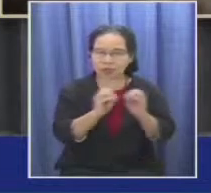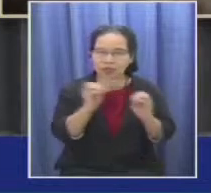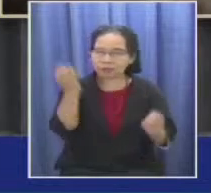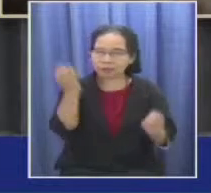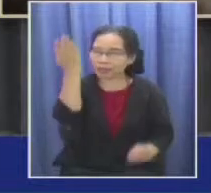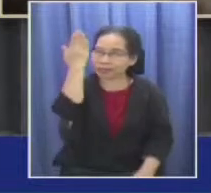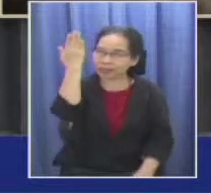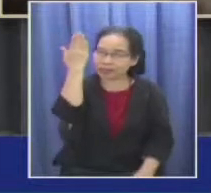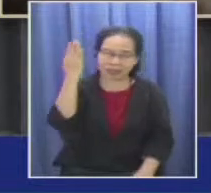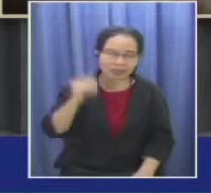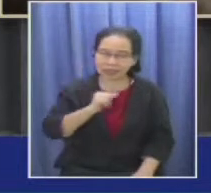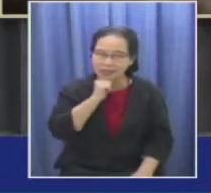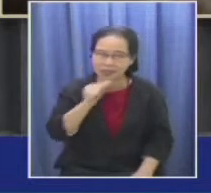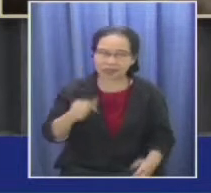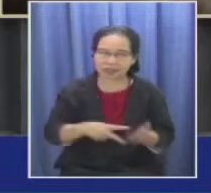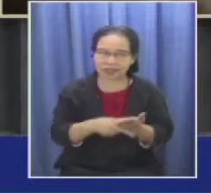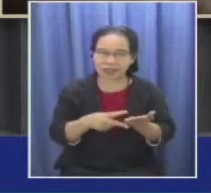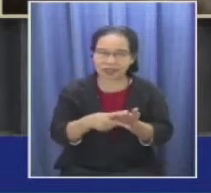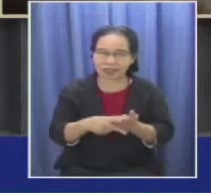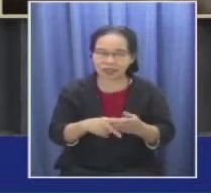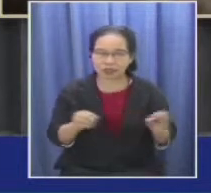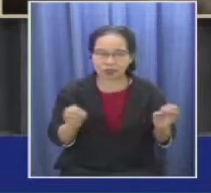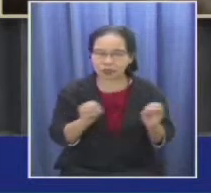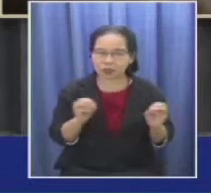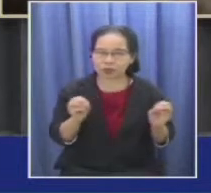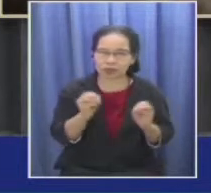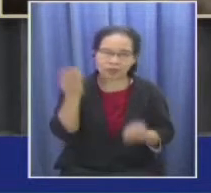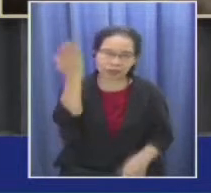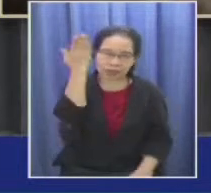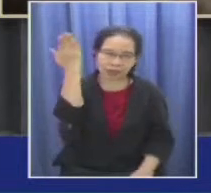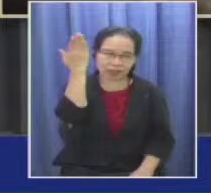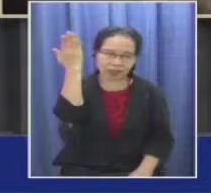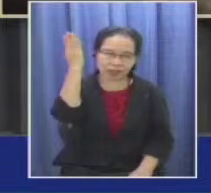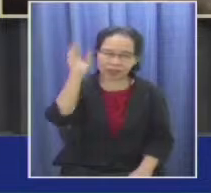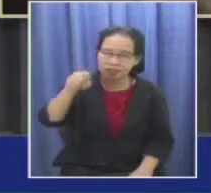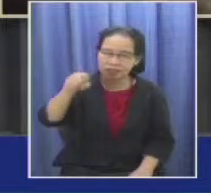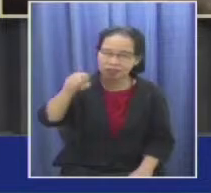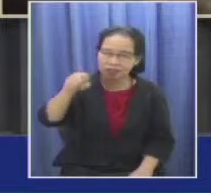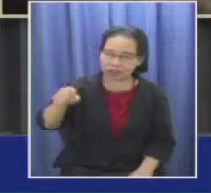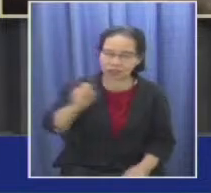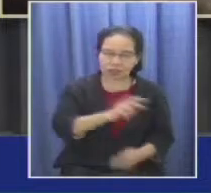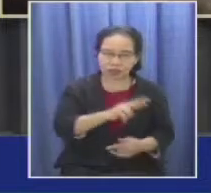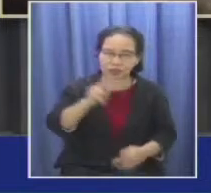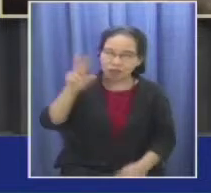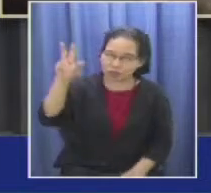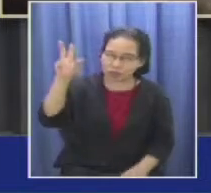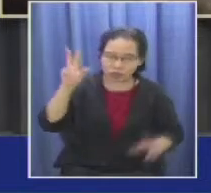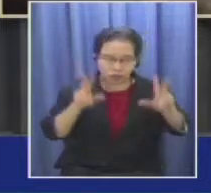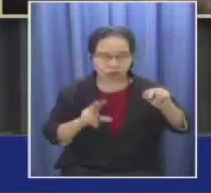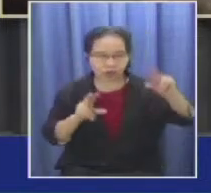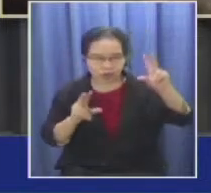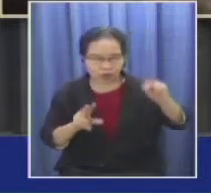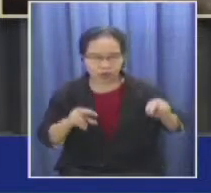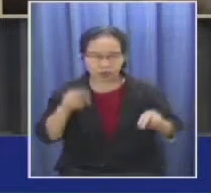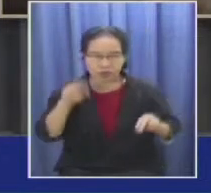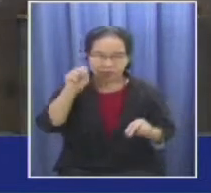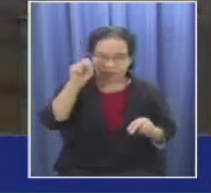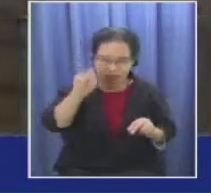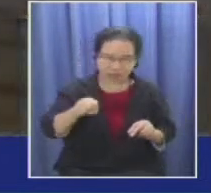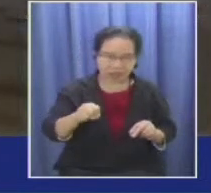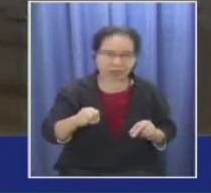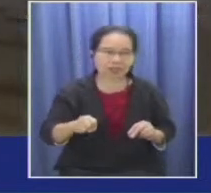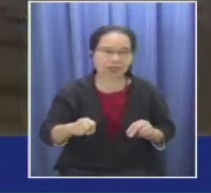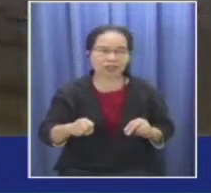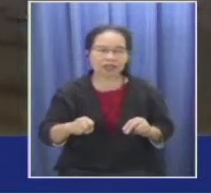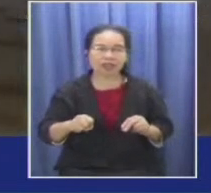pa omu din toro sni bia o kasa di ne kore manya atwomsem biara ne na adasem